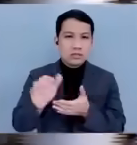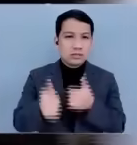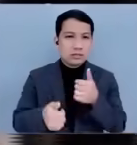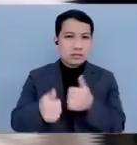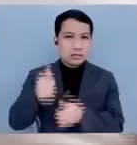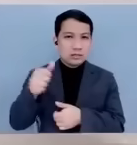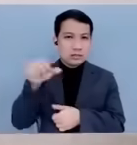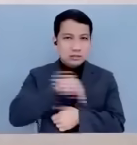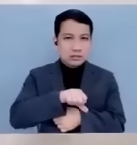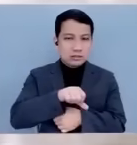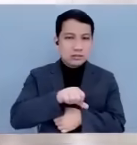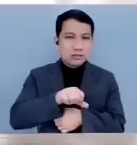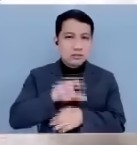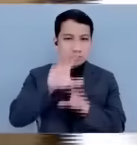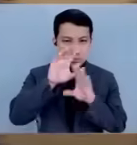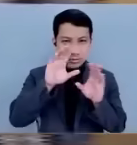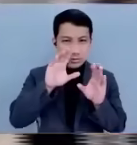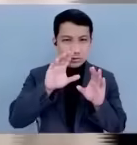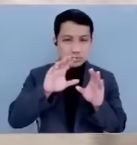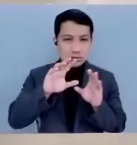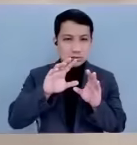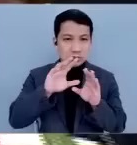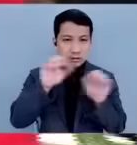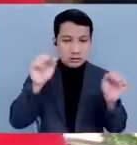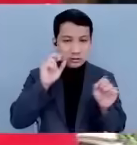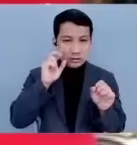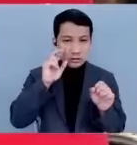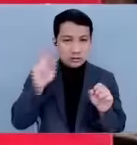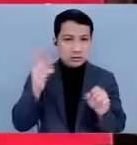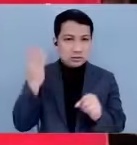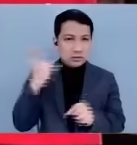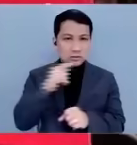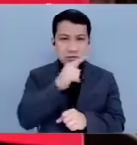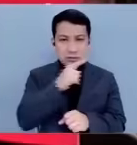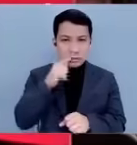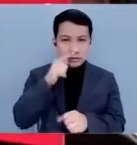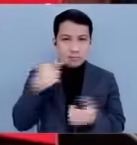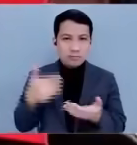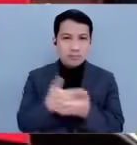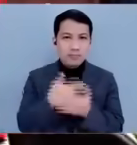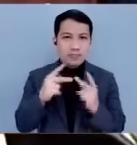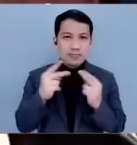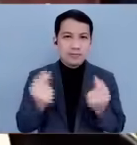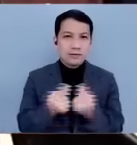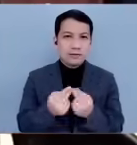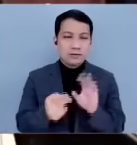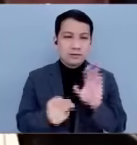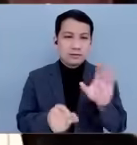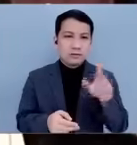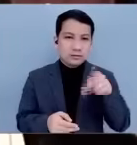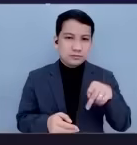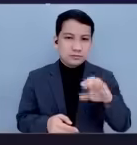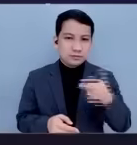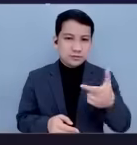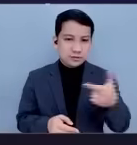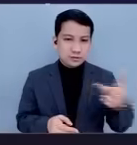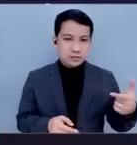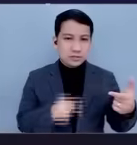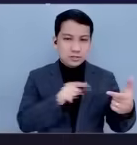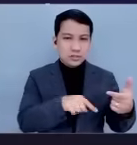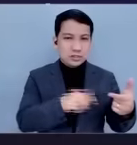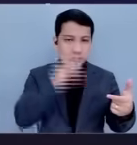si PBBM ni dating Vice President Lenny Robredo. Sa bagong posisyon ni Quevedo sa PCGG, tututukan niya